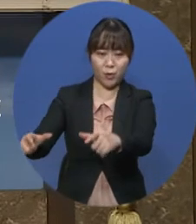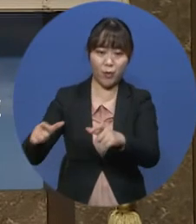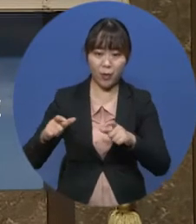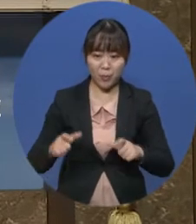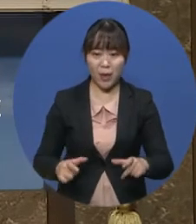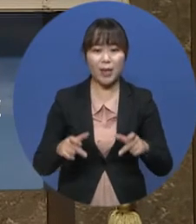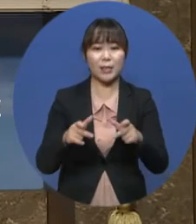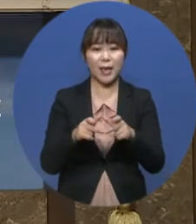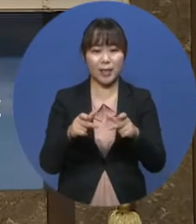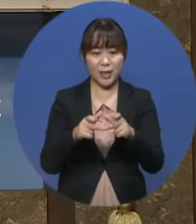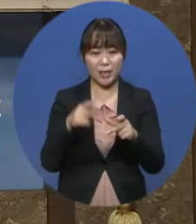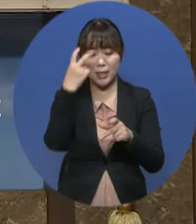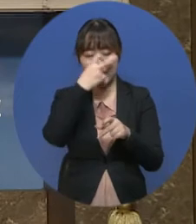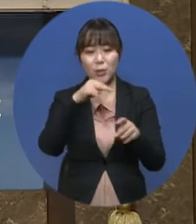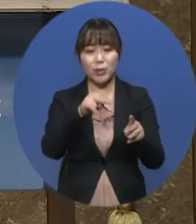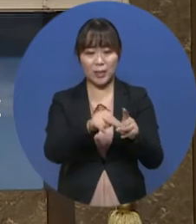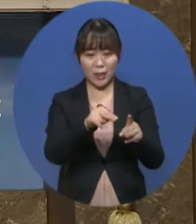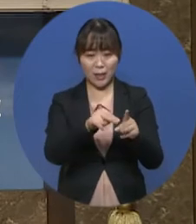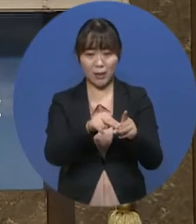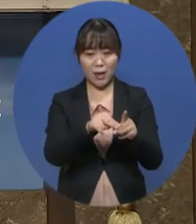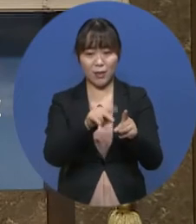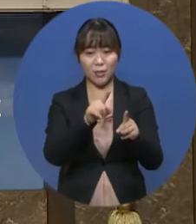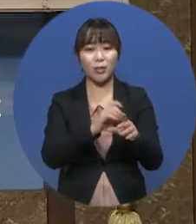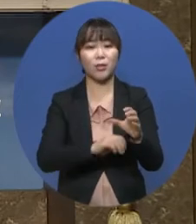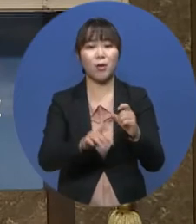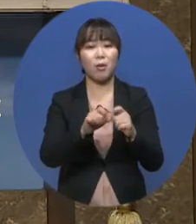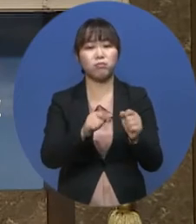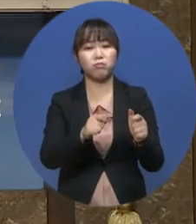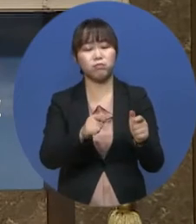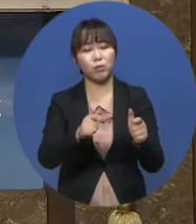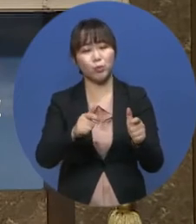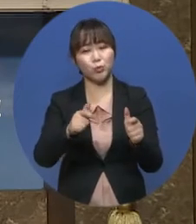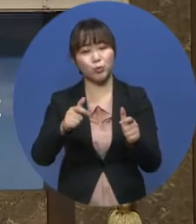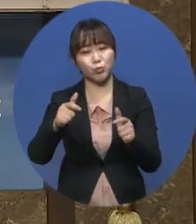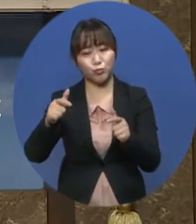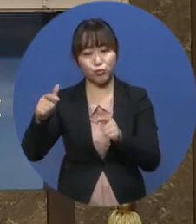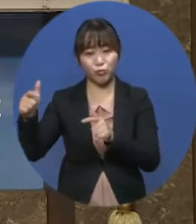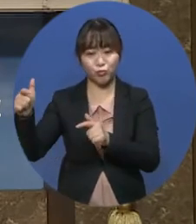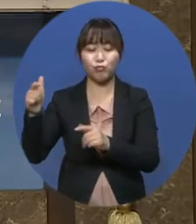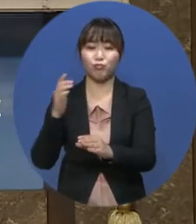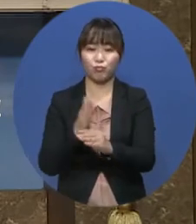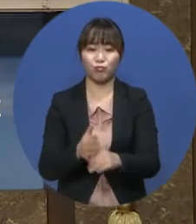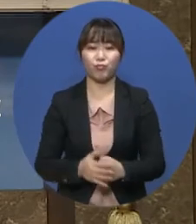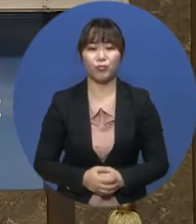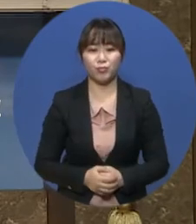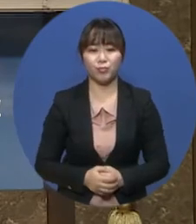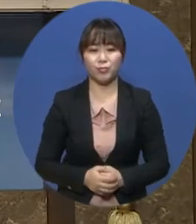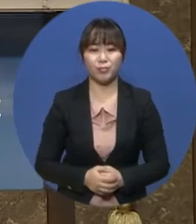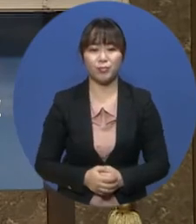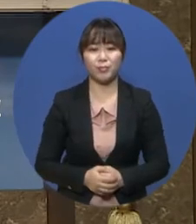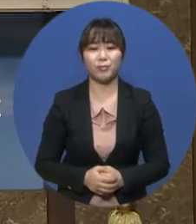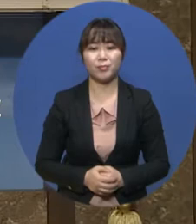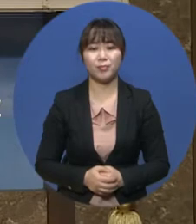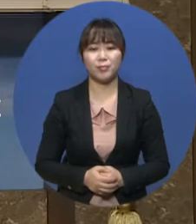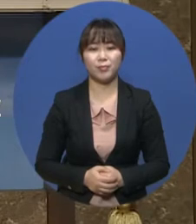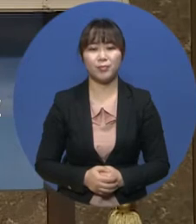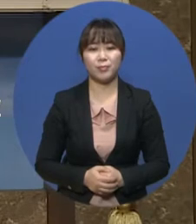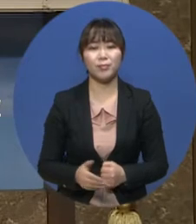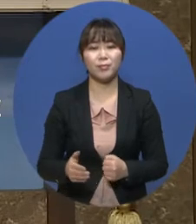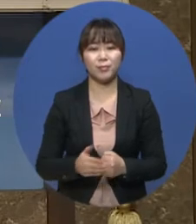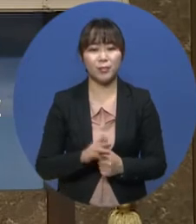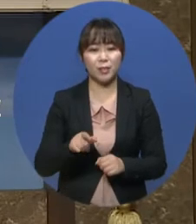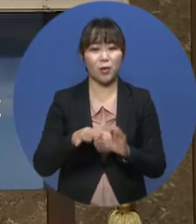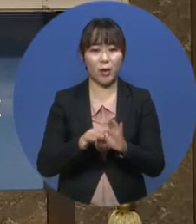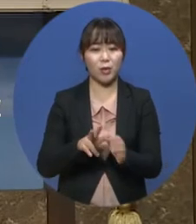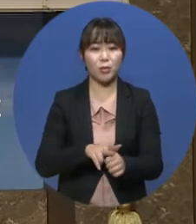장애인 지켜 센터를 이제 주어서 그거 가 지금 이제 확장되어 가고 있습니다 아 그런 곳에